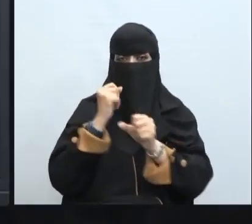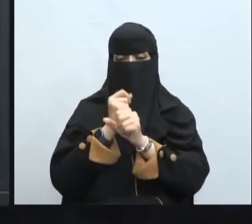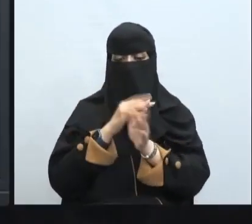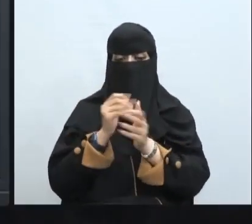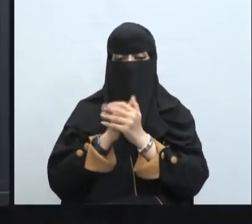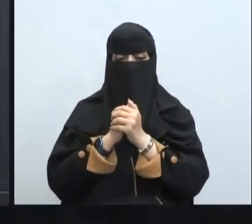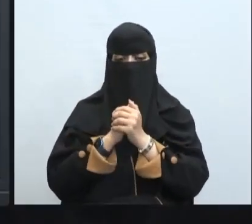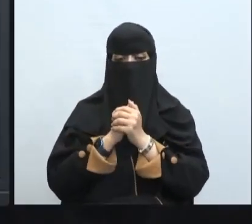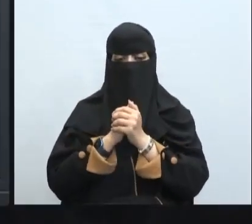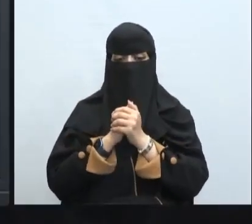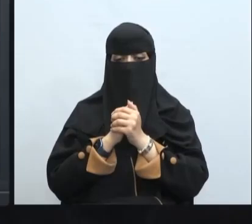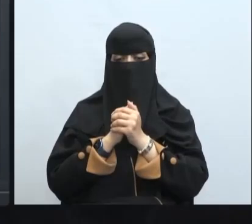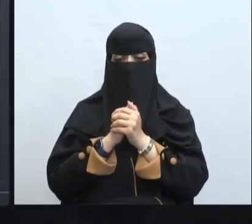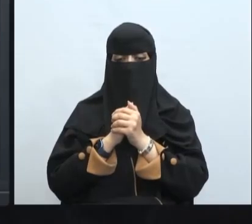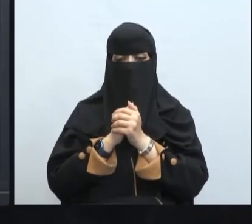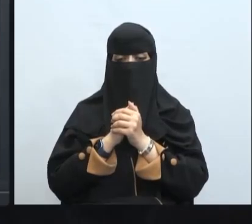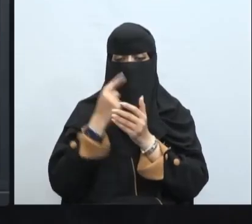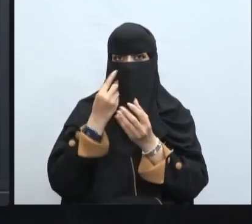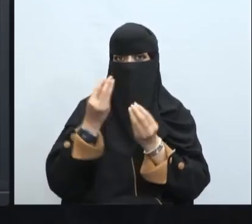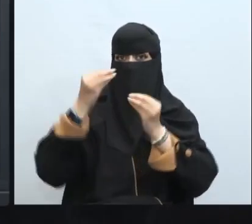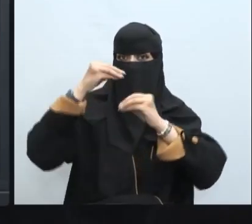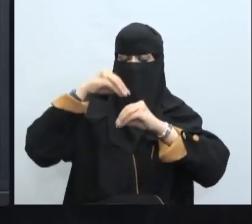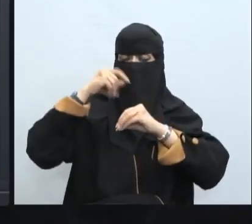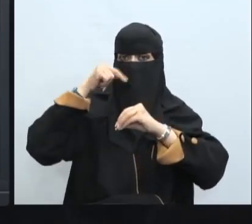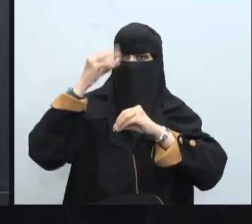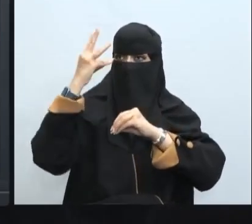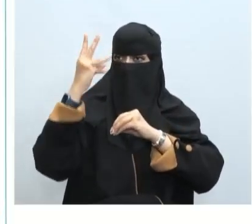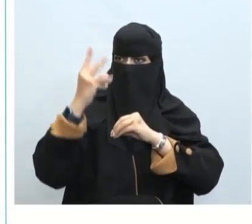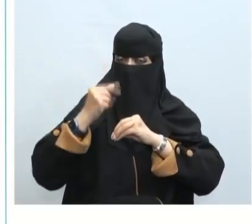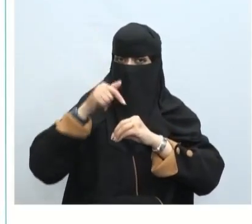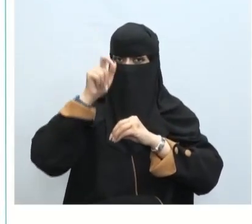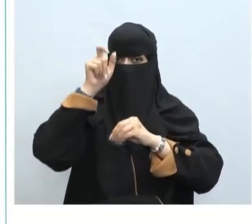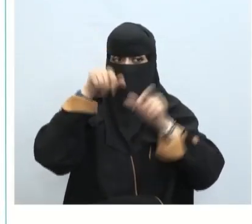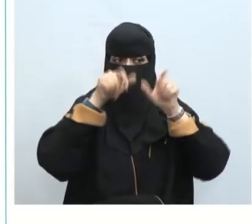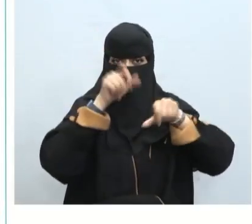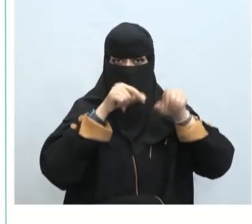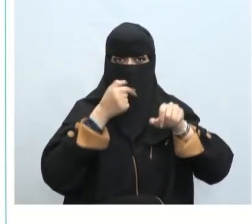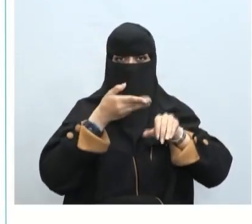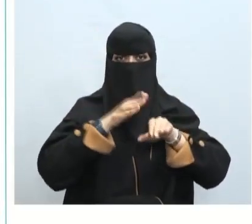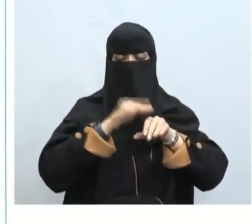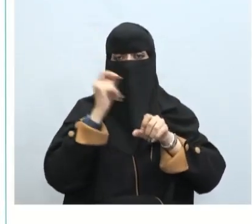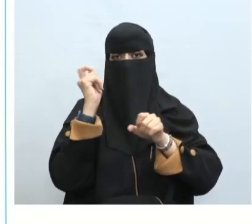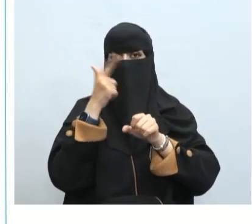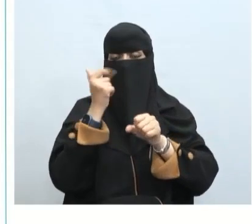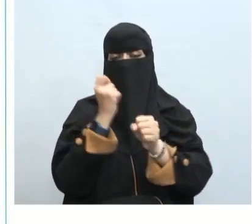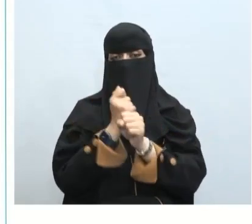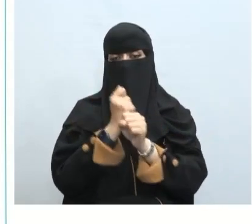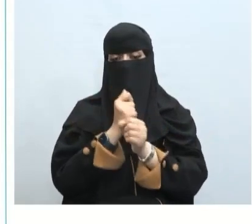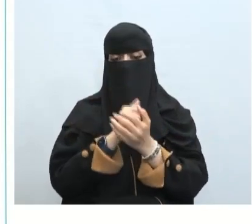العمل موجوده في السوق زياده اعداد السكان على فرص